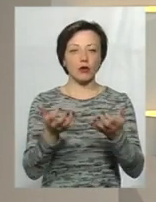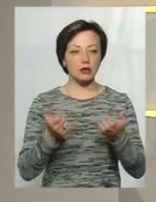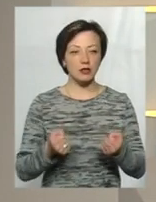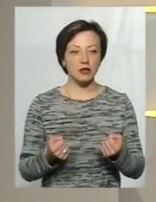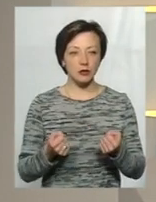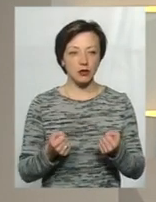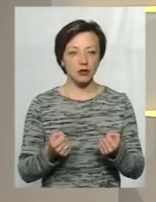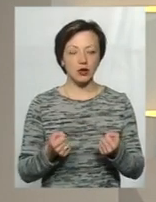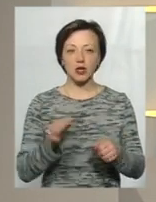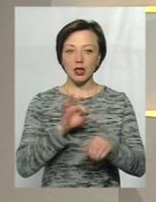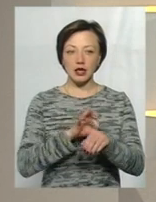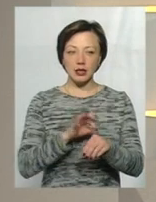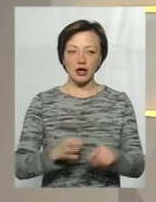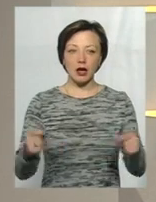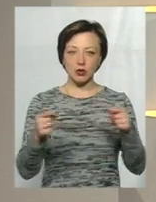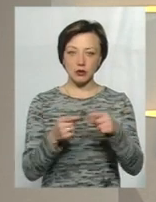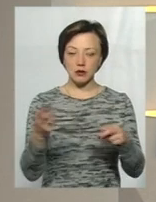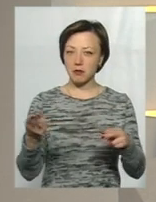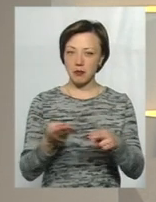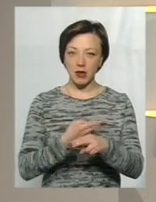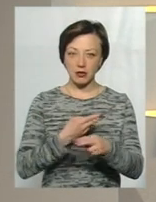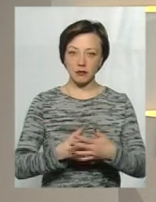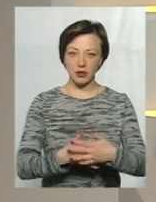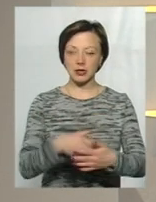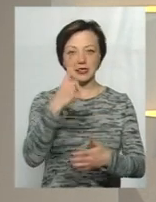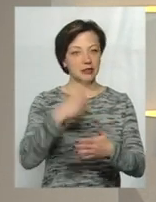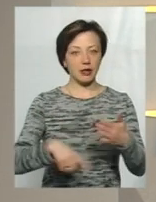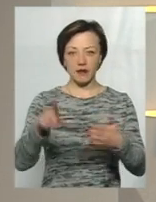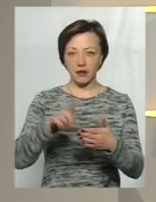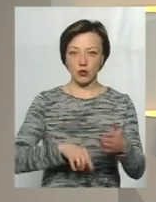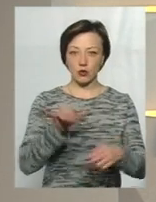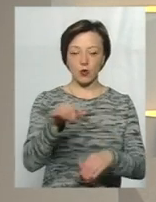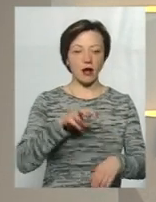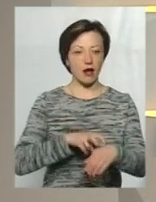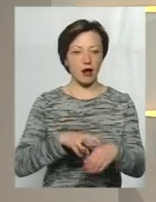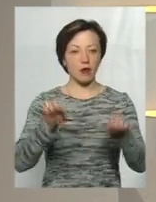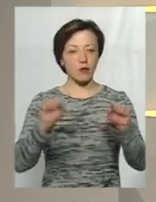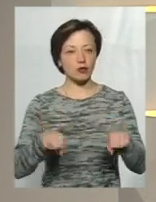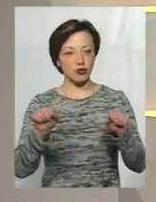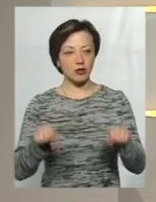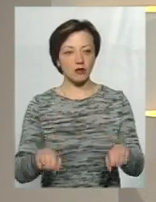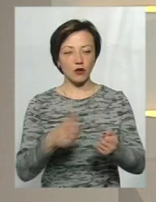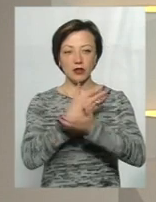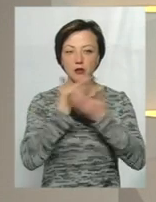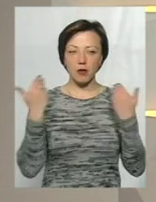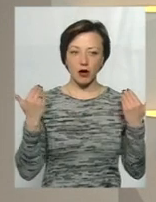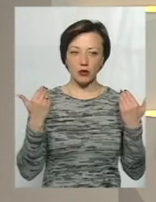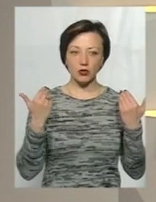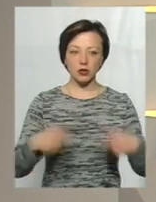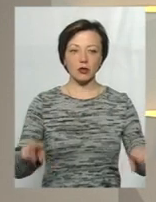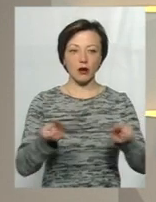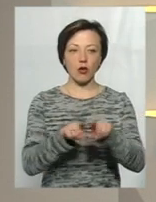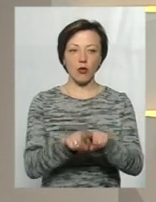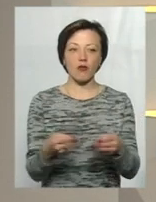отримують діагноз безпліддя, так, зневіруючись у лікарях, можливо, не маючи